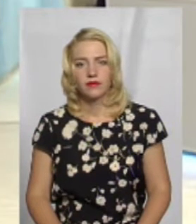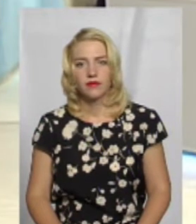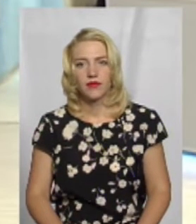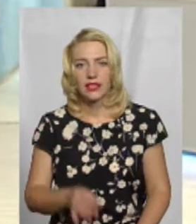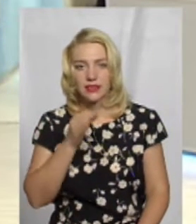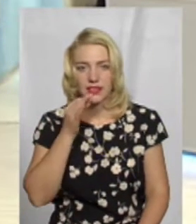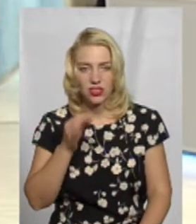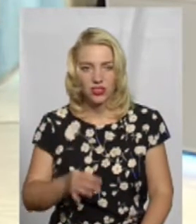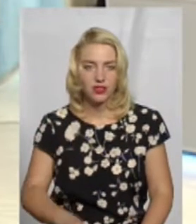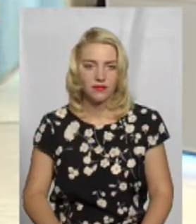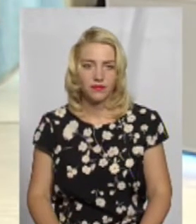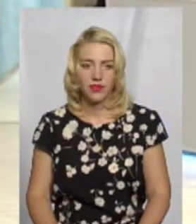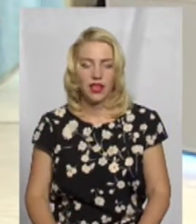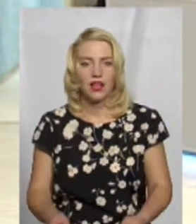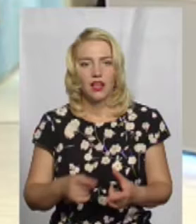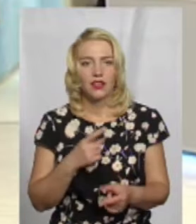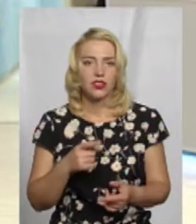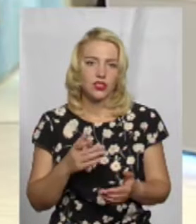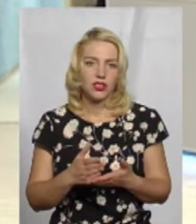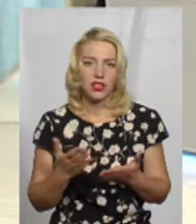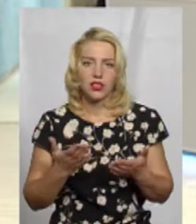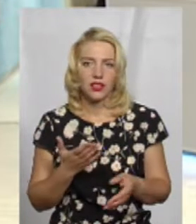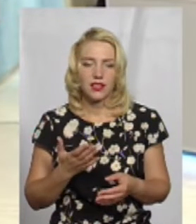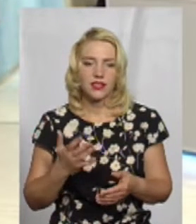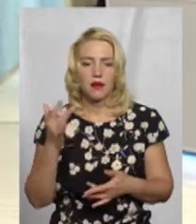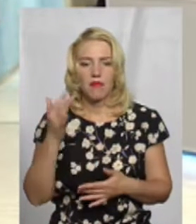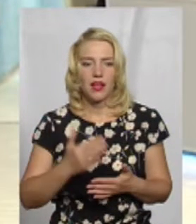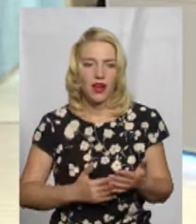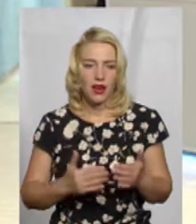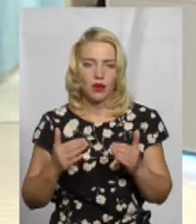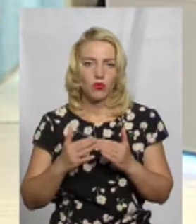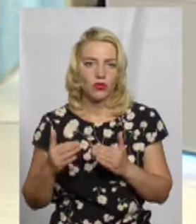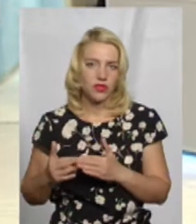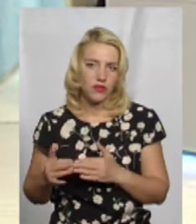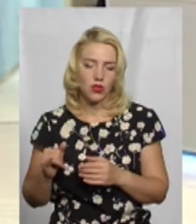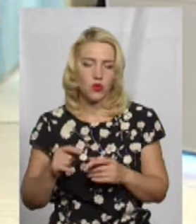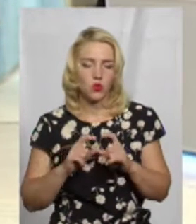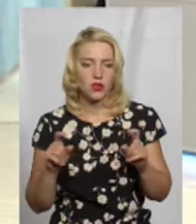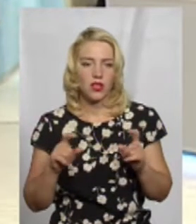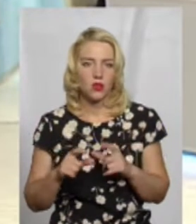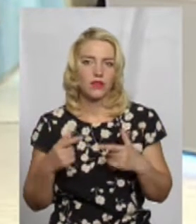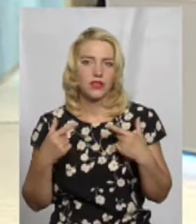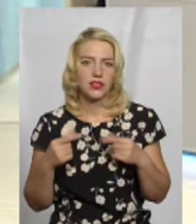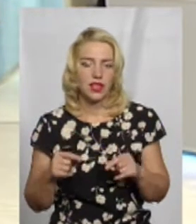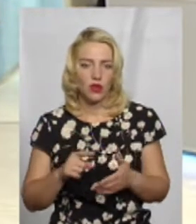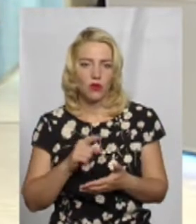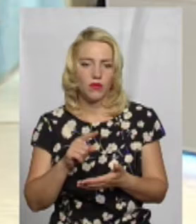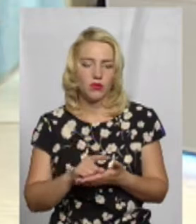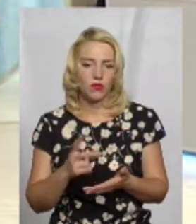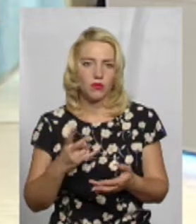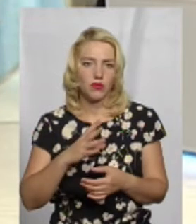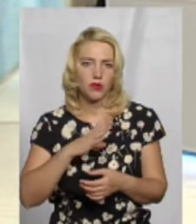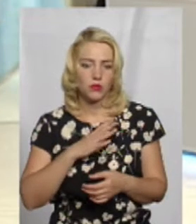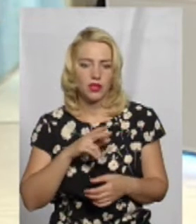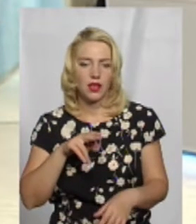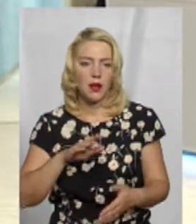Надія, скажіть, а чи є якийсь перелік будівель, установ, де обов'язково має